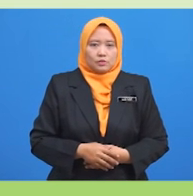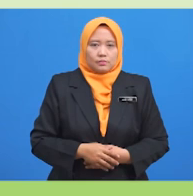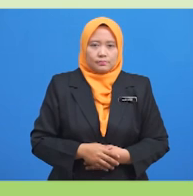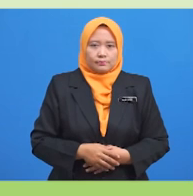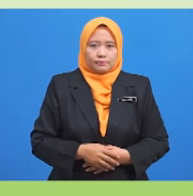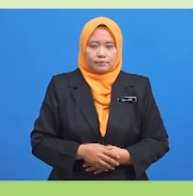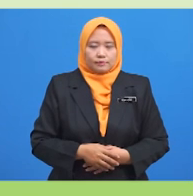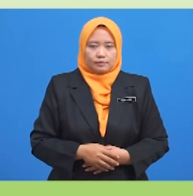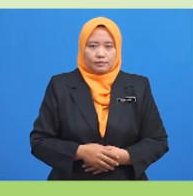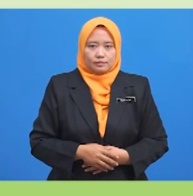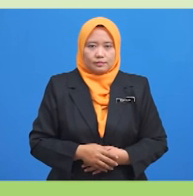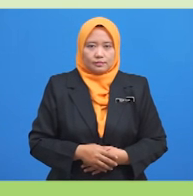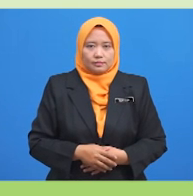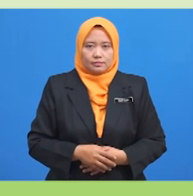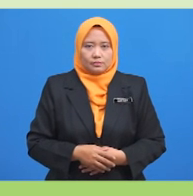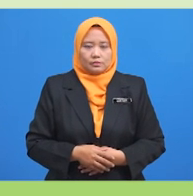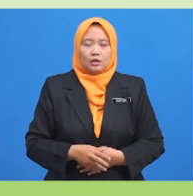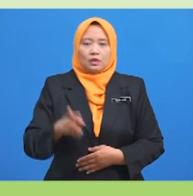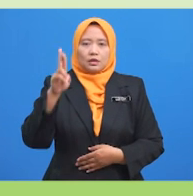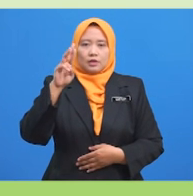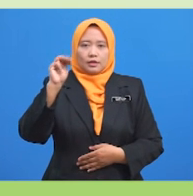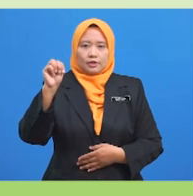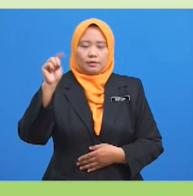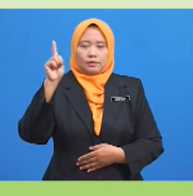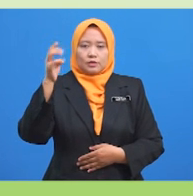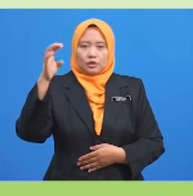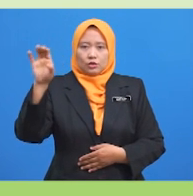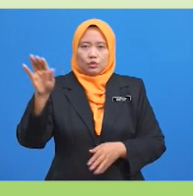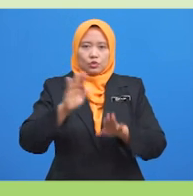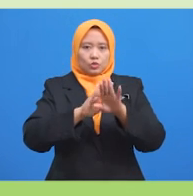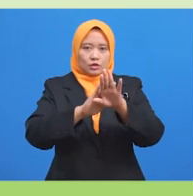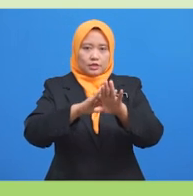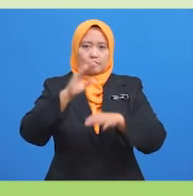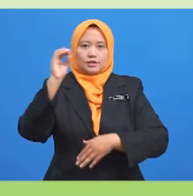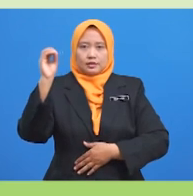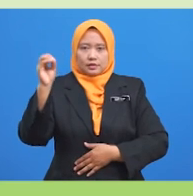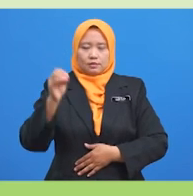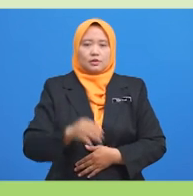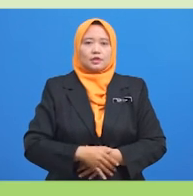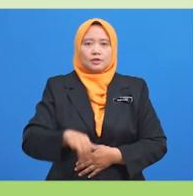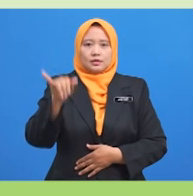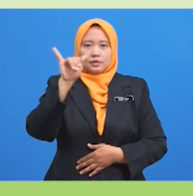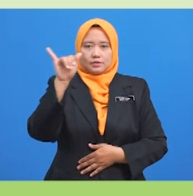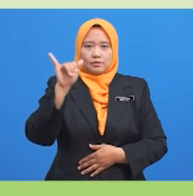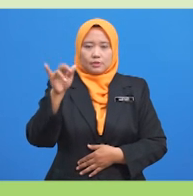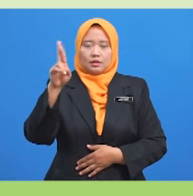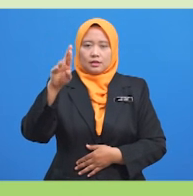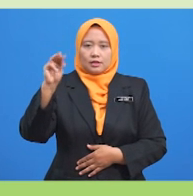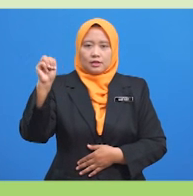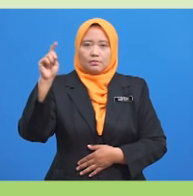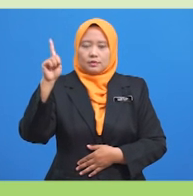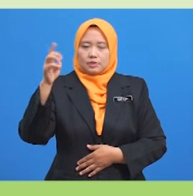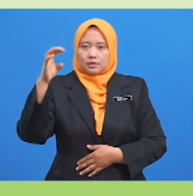berubah, iaitu RM100 tolak sifar bersamaan dengan